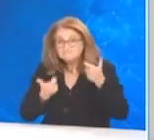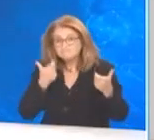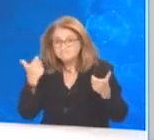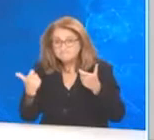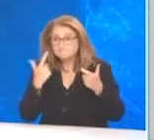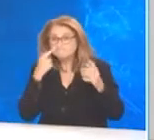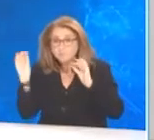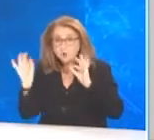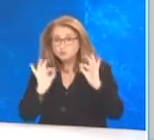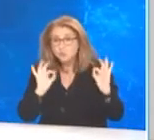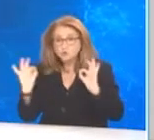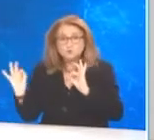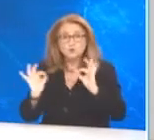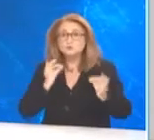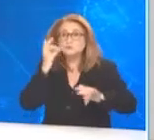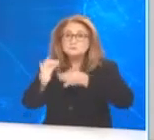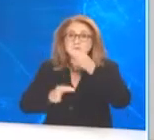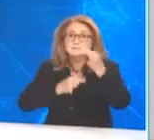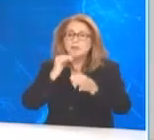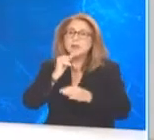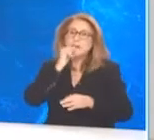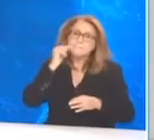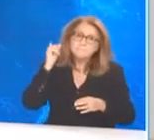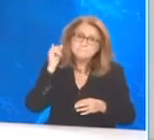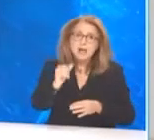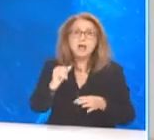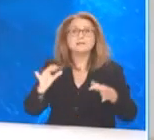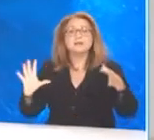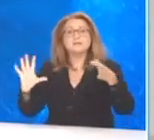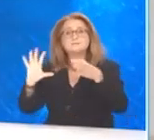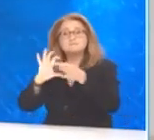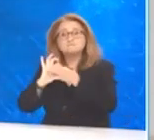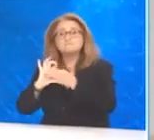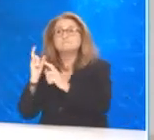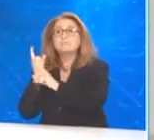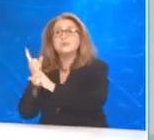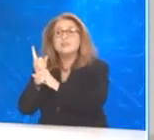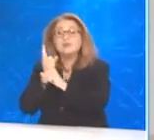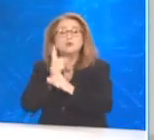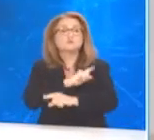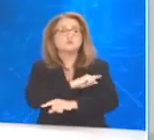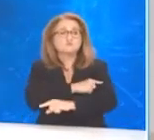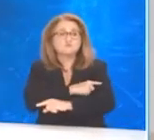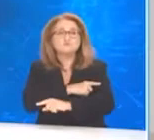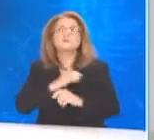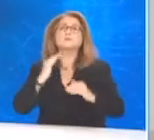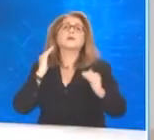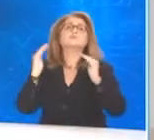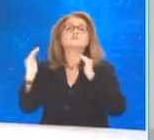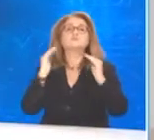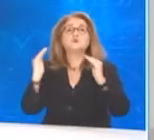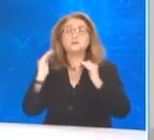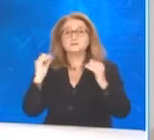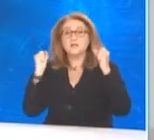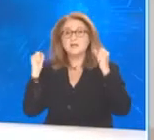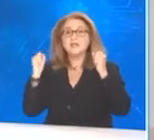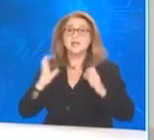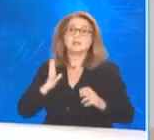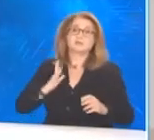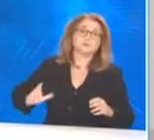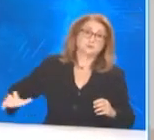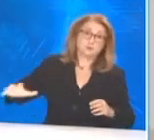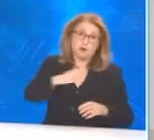δεδομένα. Πάντα όμως σε συνεννόηση με τους ειδικούς και με γνώμονα την προάσπιση της δημόσιας υγείας. Γι' αυτό και τις τελευταίες